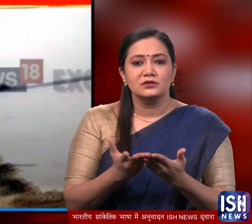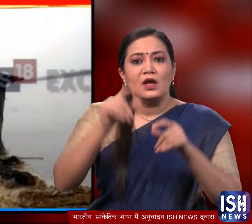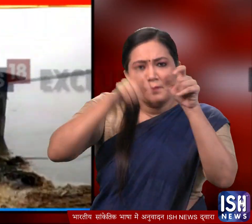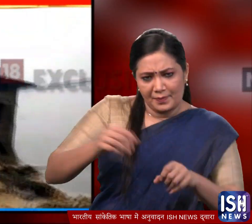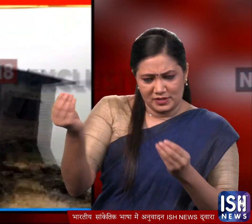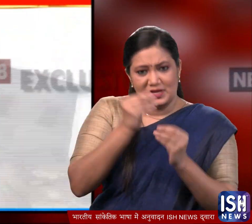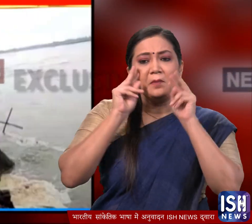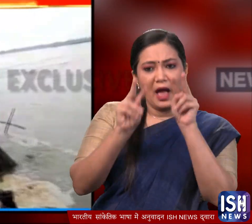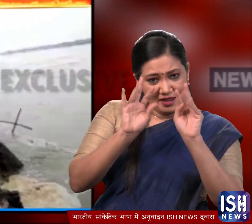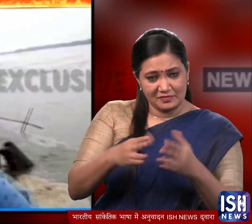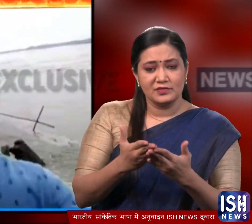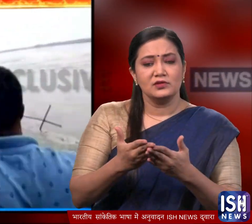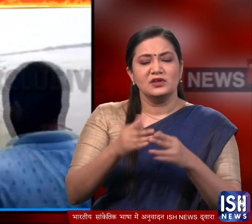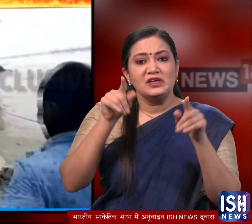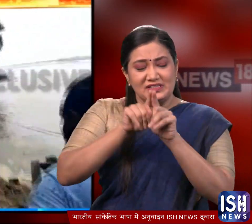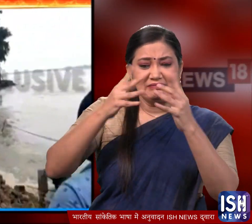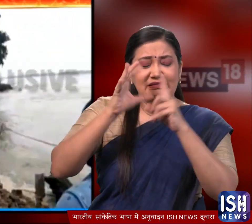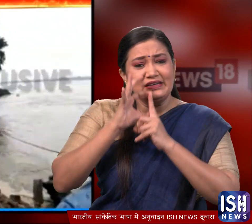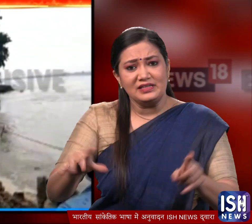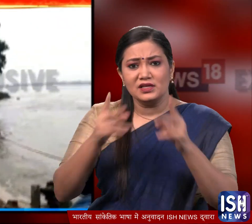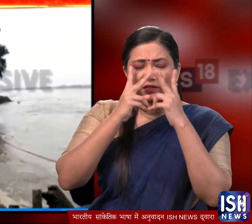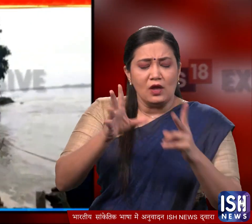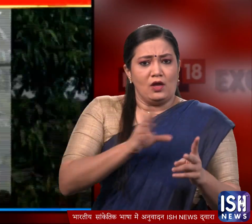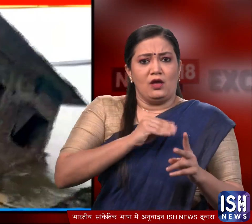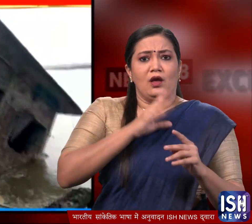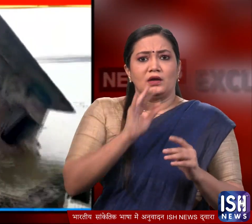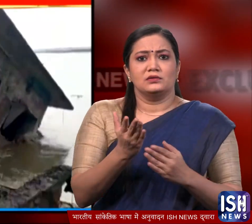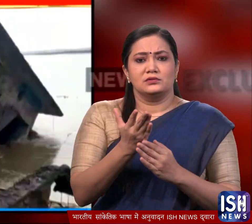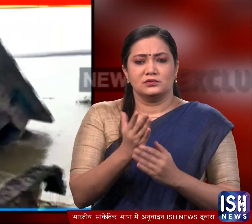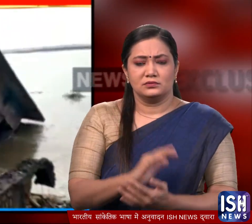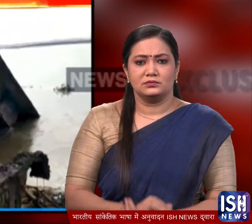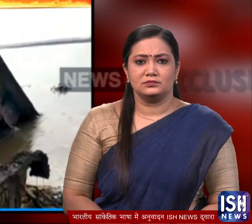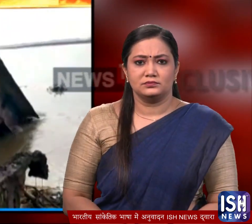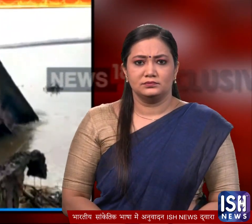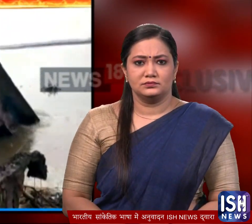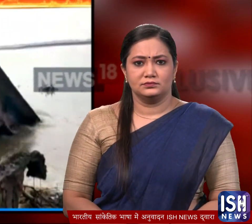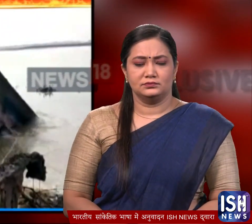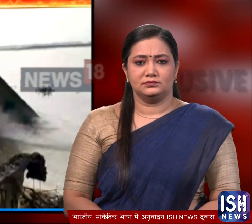वहां कुछ लोग मौजूद दिखे, जो इस खौफनाक मंजर को देख दहशत से भर गए।